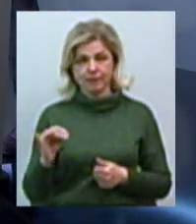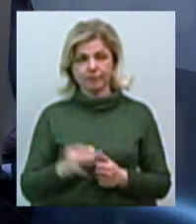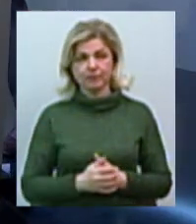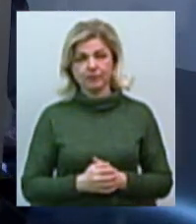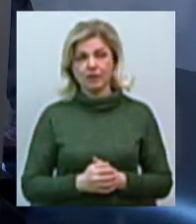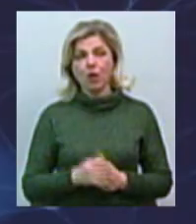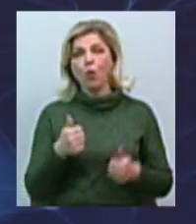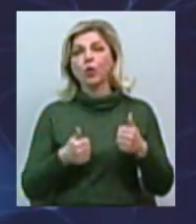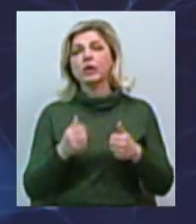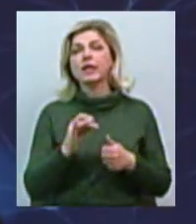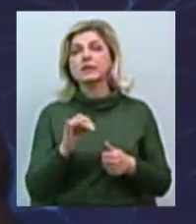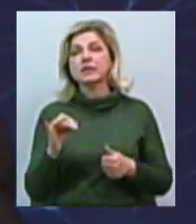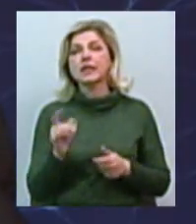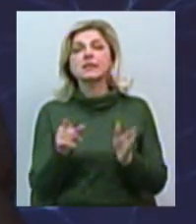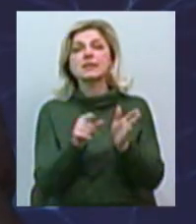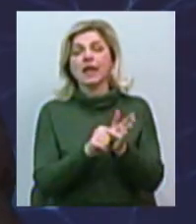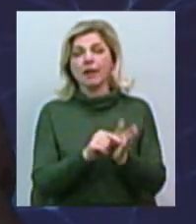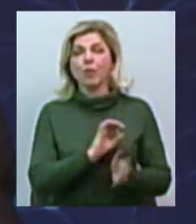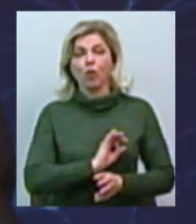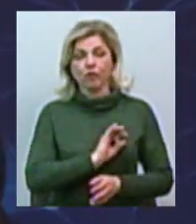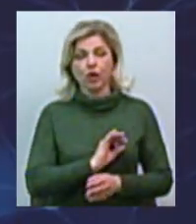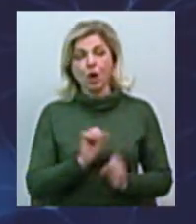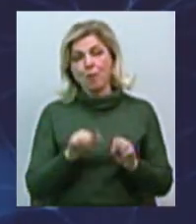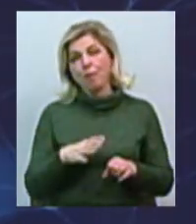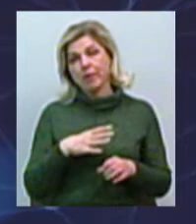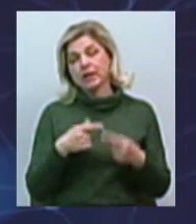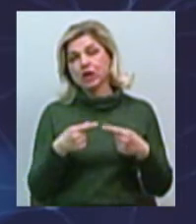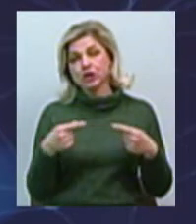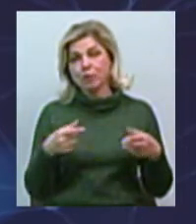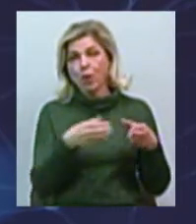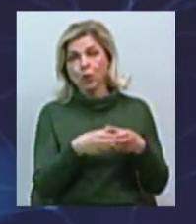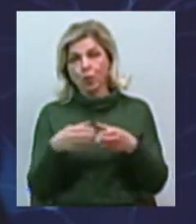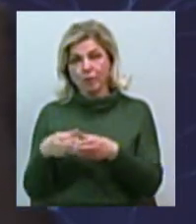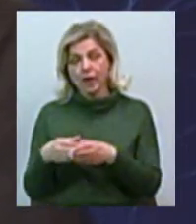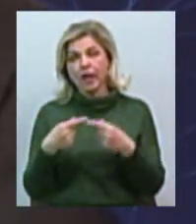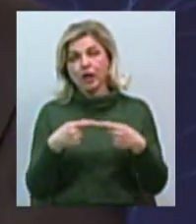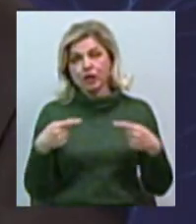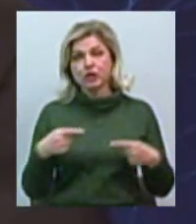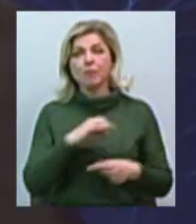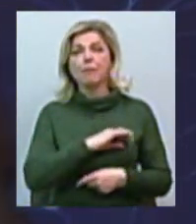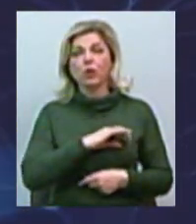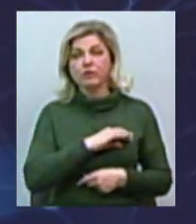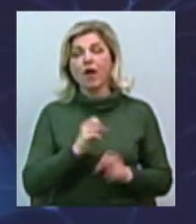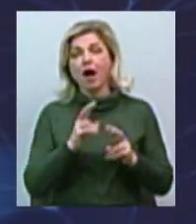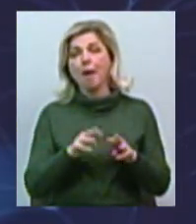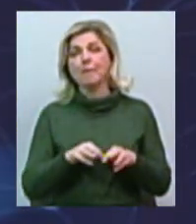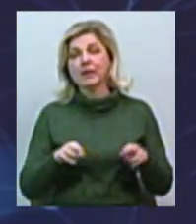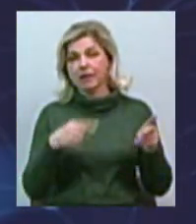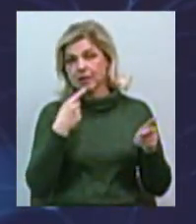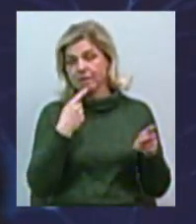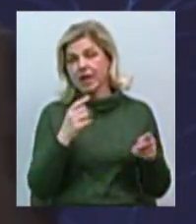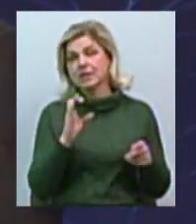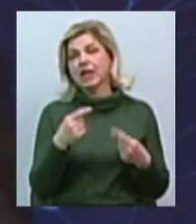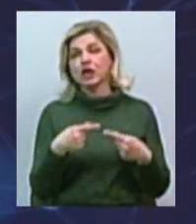Конкуренції з ким профспілки бояться? З іншими можливими групами. Ну, як ще не сказав мені? З іншими профспілками? Як інший міністр сказав? Ну, я не згоден